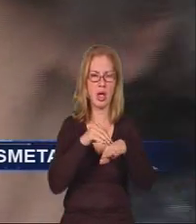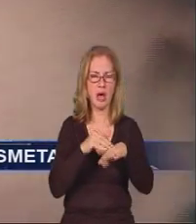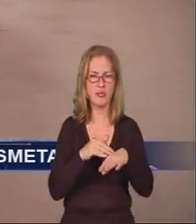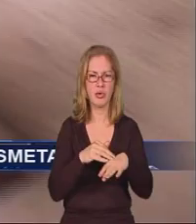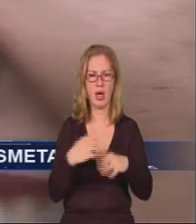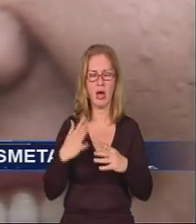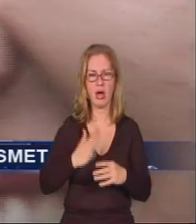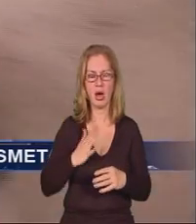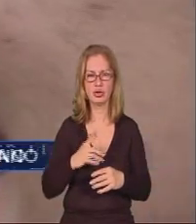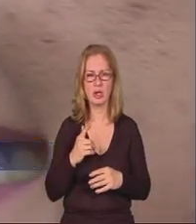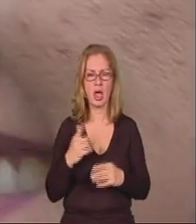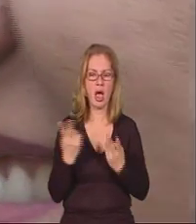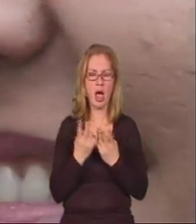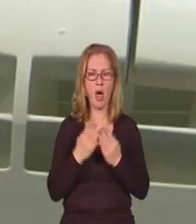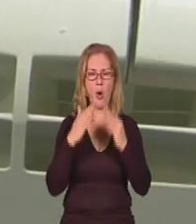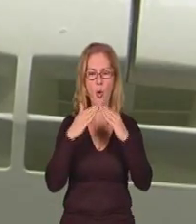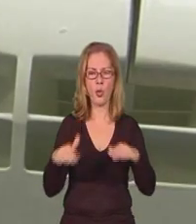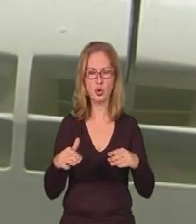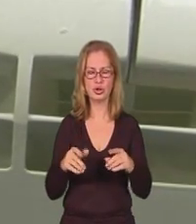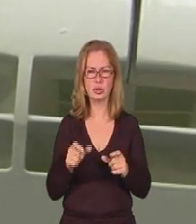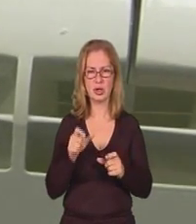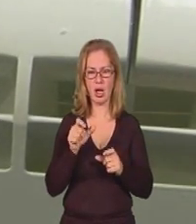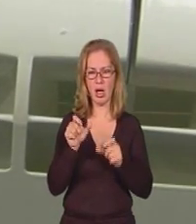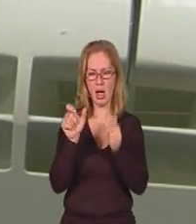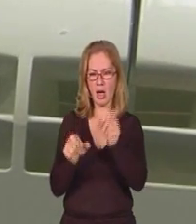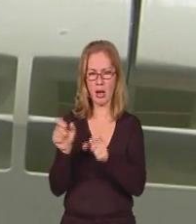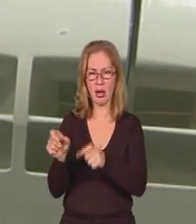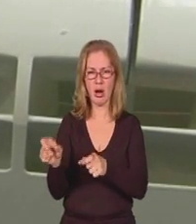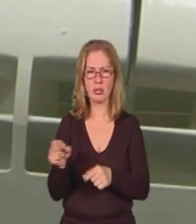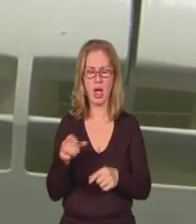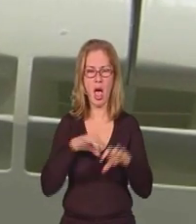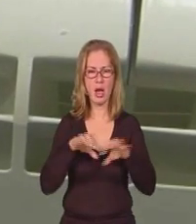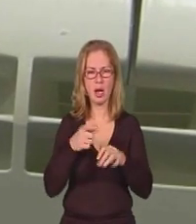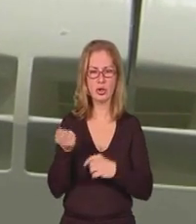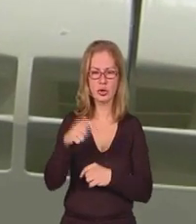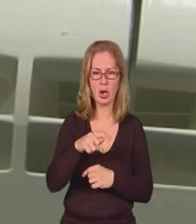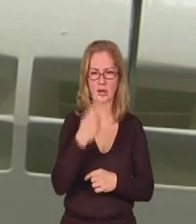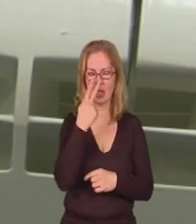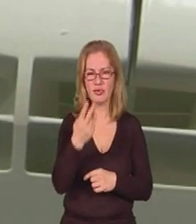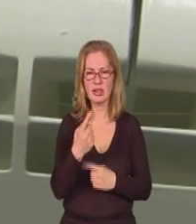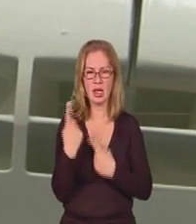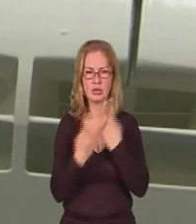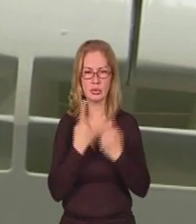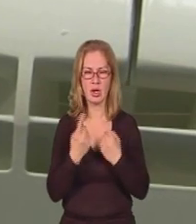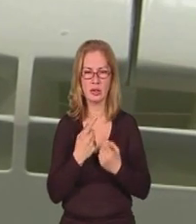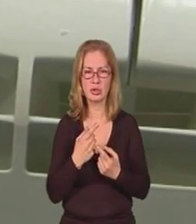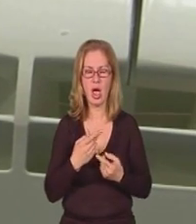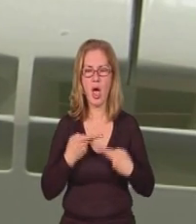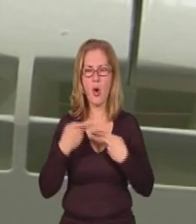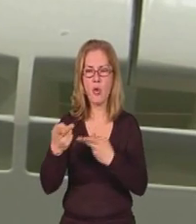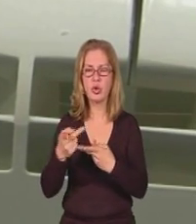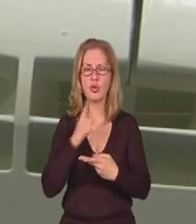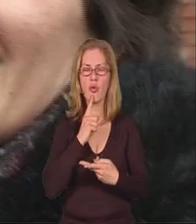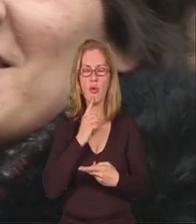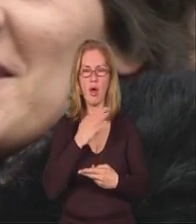koji nisu nadležnost toplane, kao što su na primjer kućne instalacije zbog kojih bude slabije grejanje, radnici dolaze kako bi utvrdili stanje i